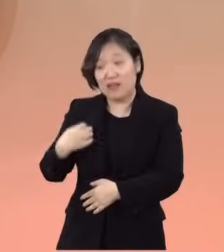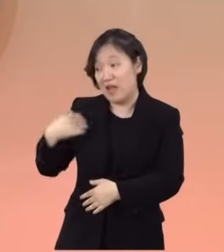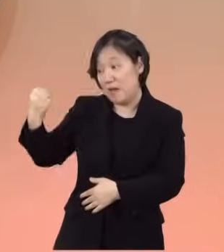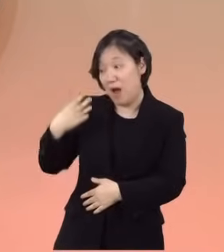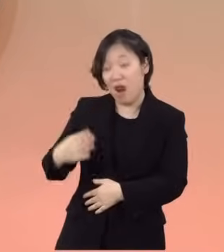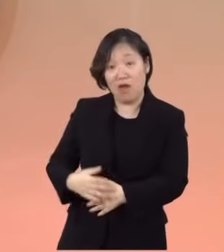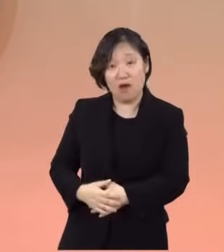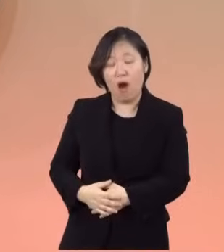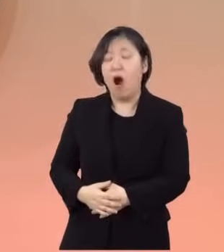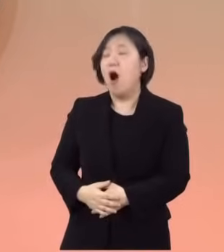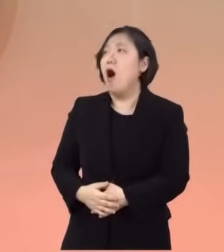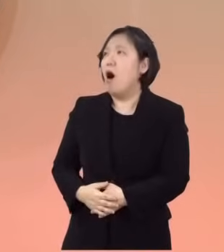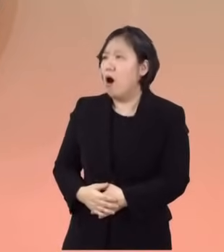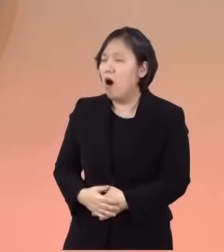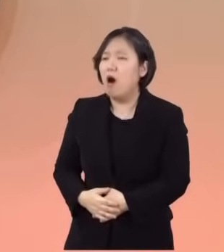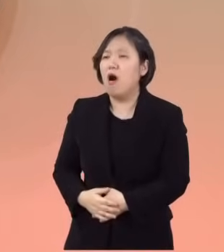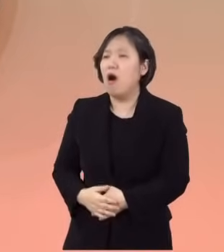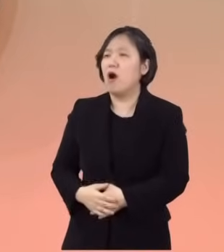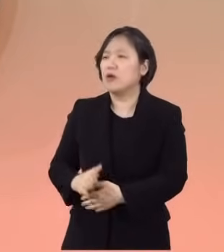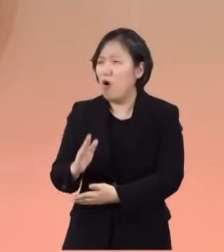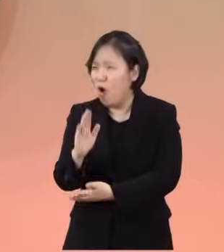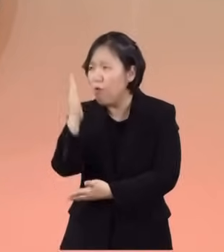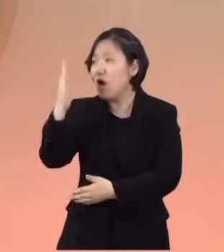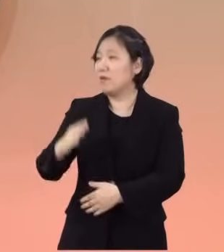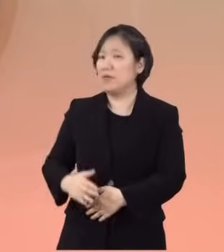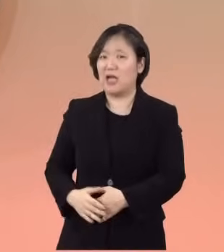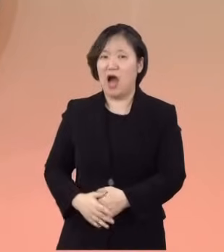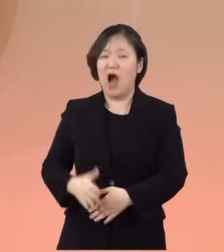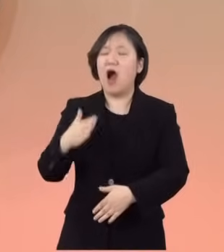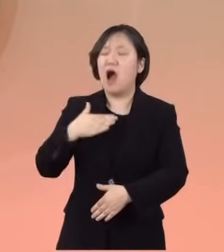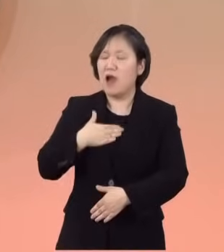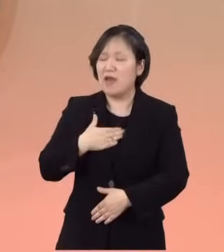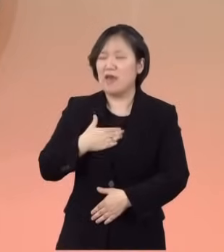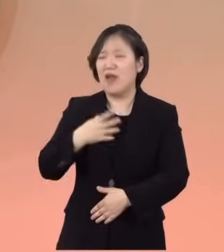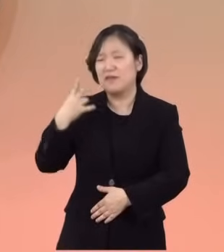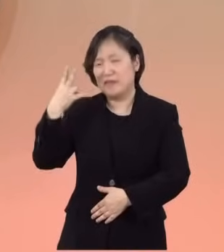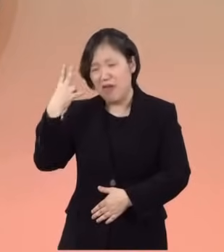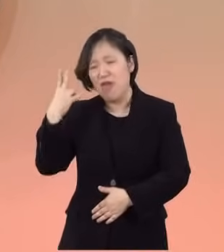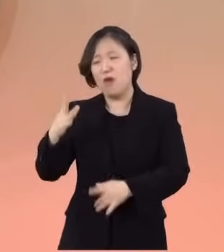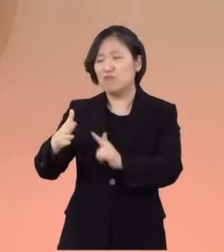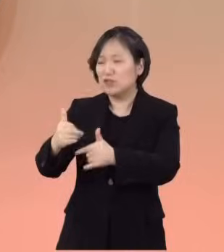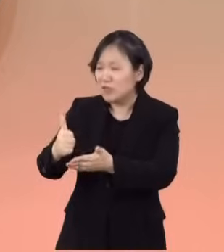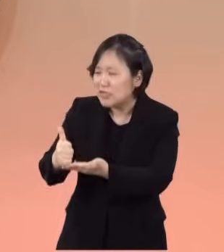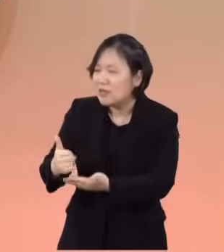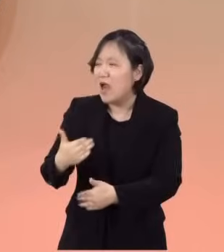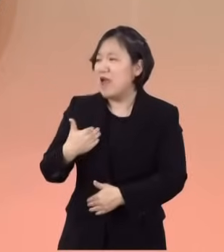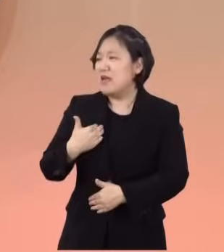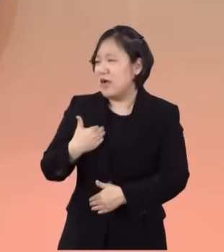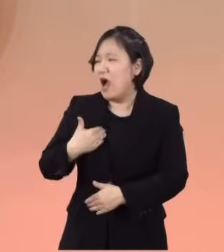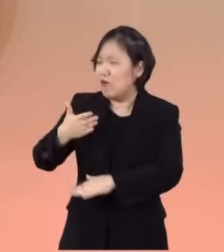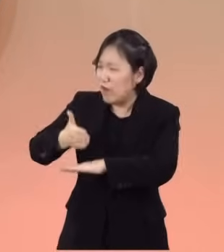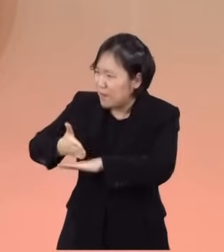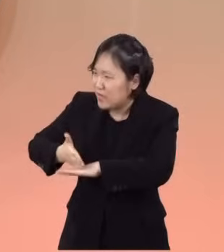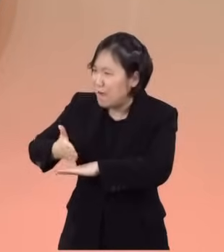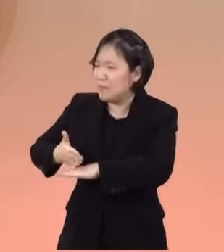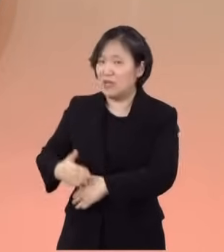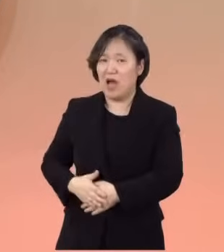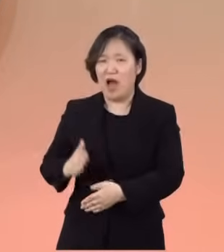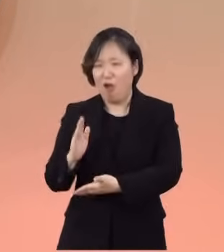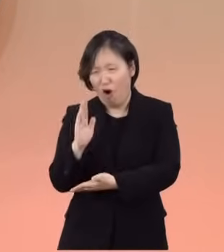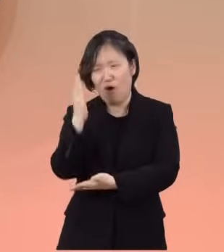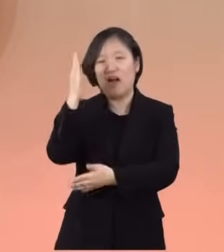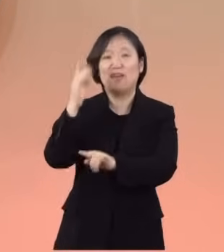주십시오 하면 우리 같으면 아이고 이게 웬 영광이냐 아이고 부처님 저에게 이런 영광을 주시다니